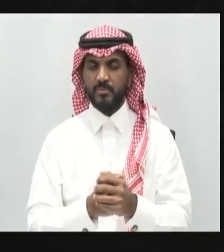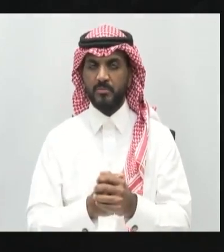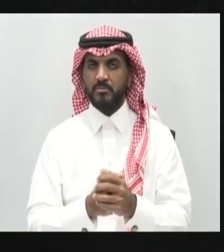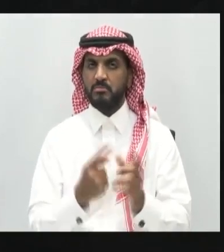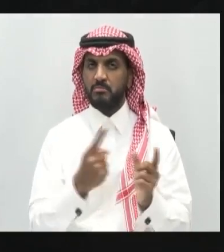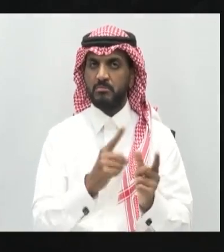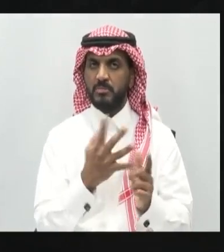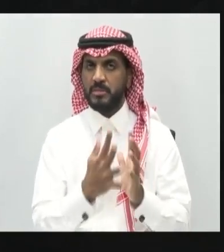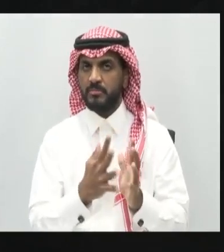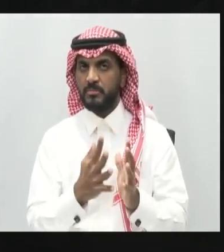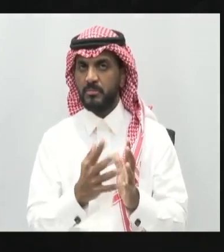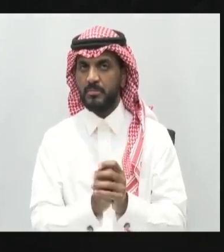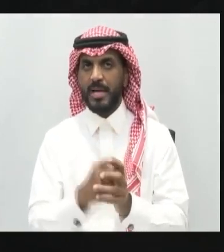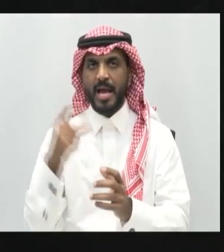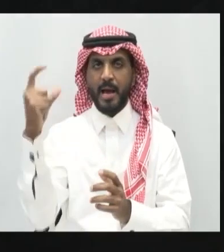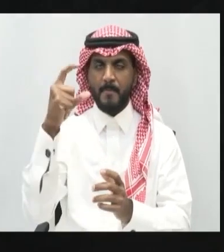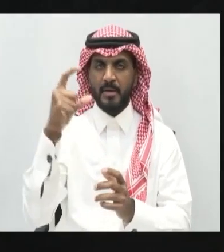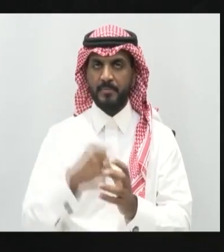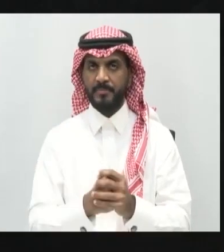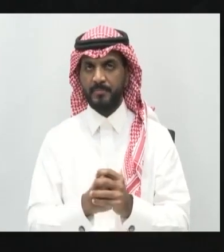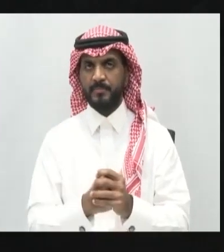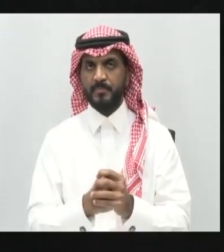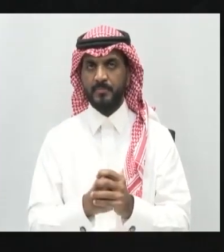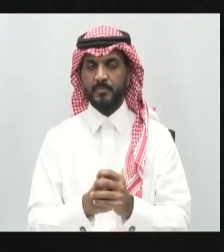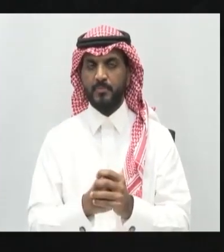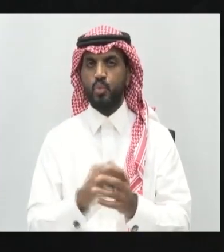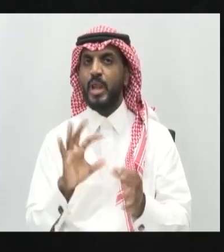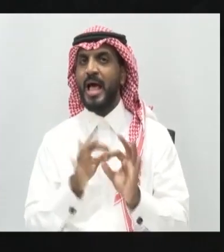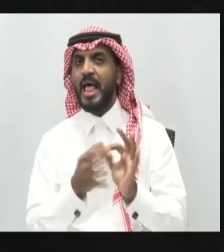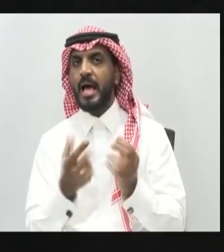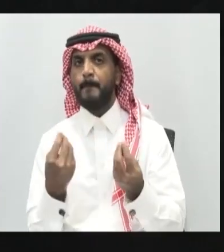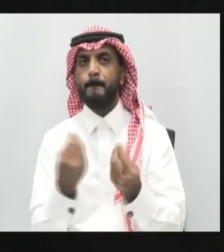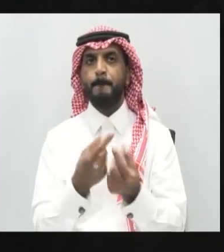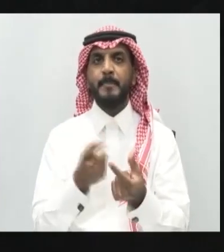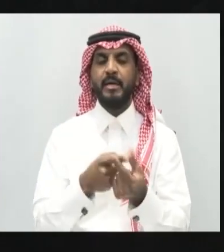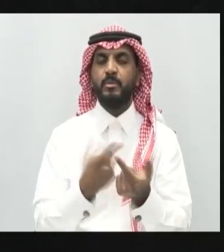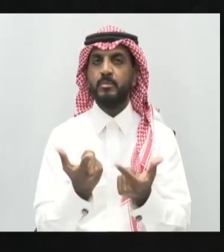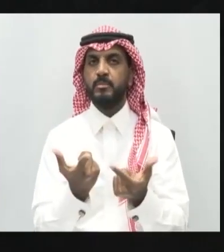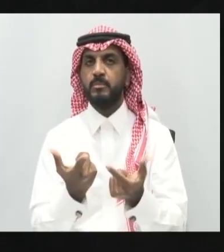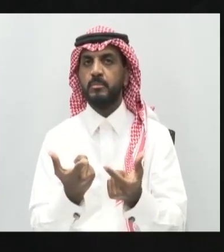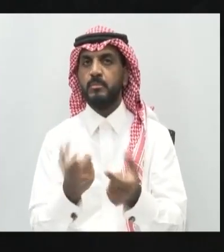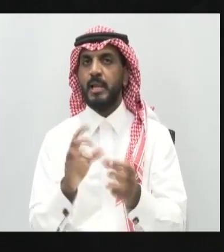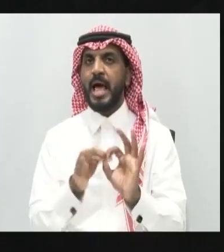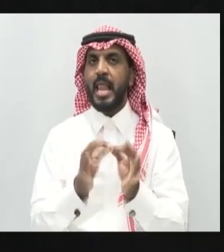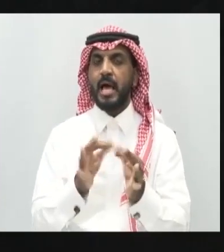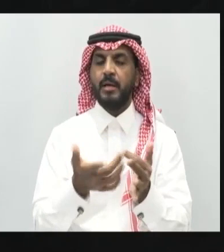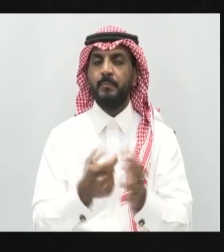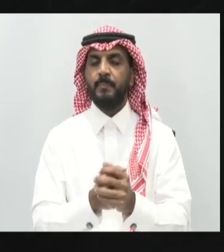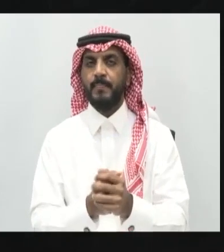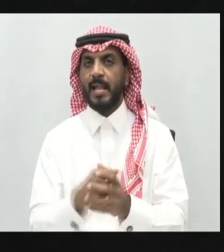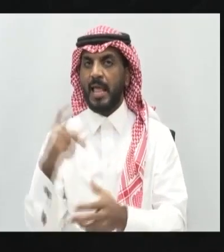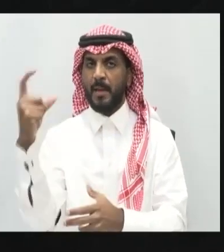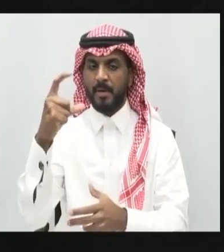ماذا تزين القمر ما العلاقه بينهم احسنتم ال